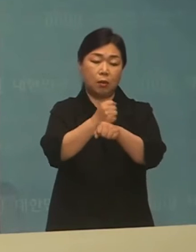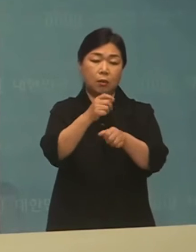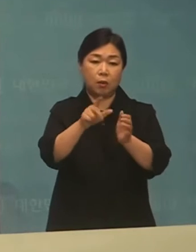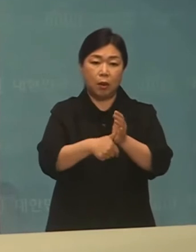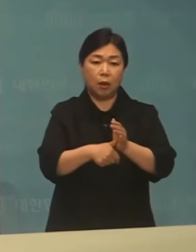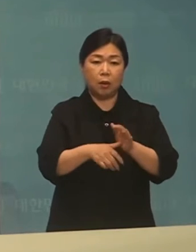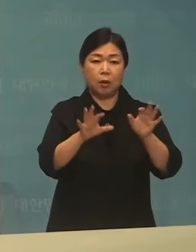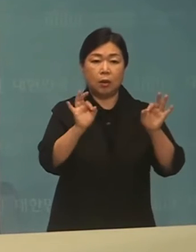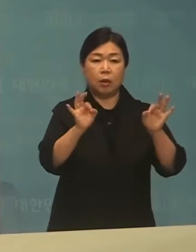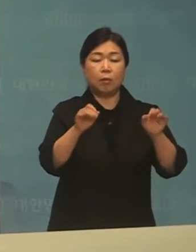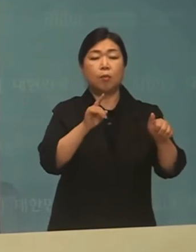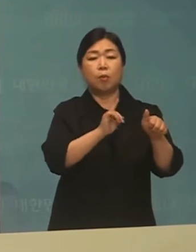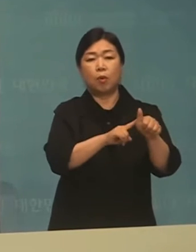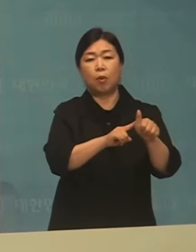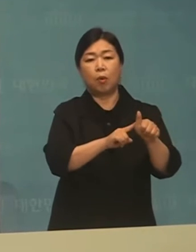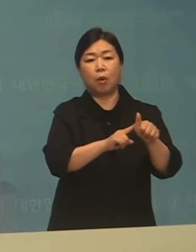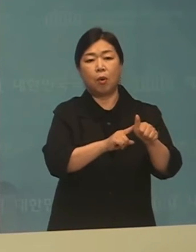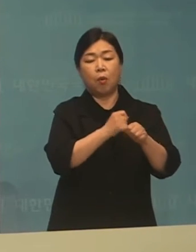주장하고 있습니다.